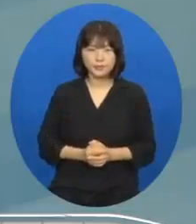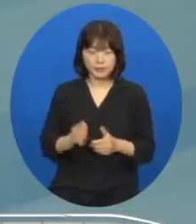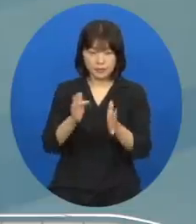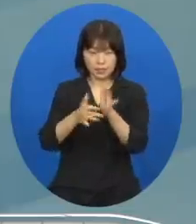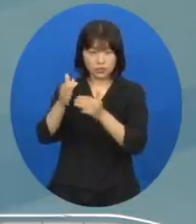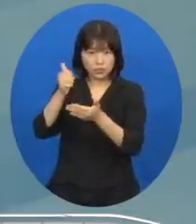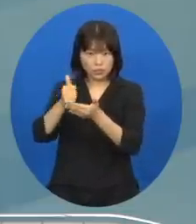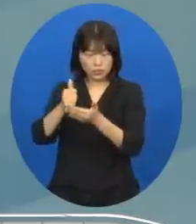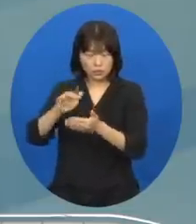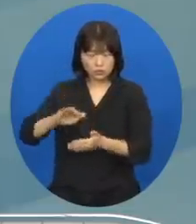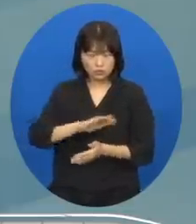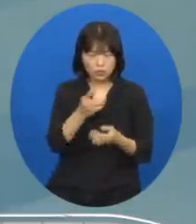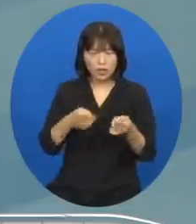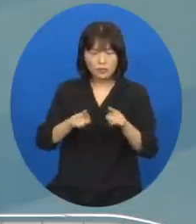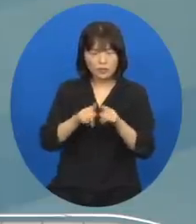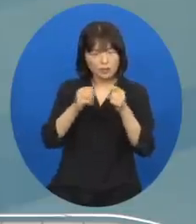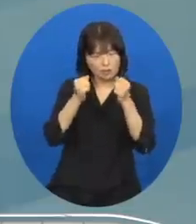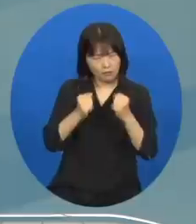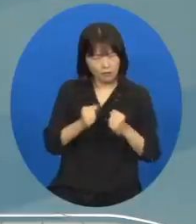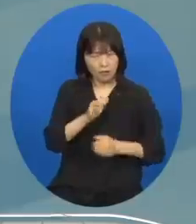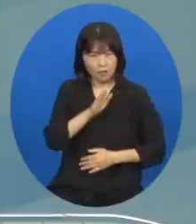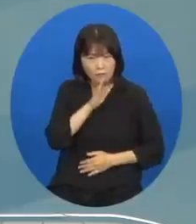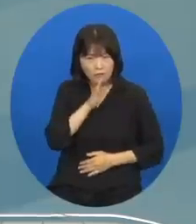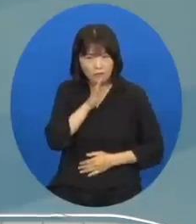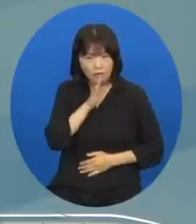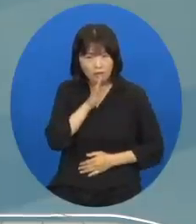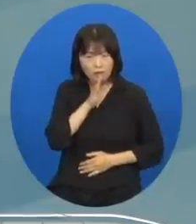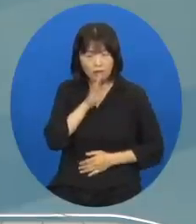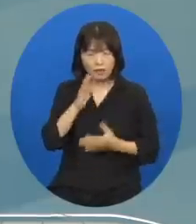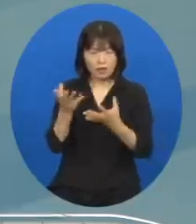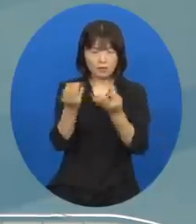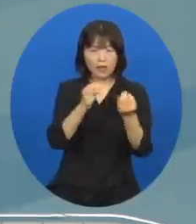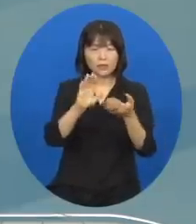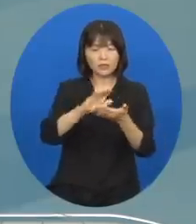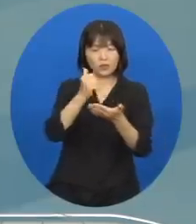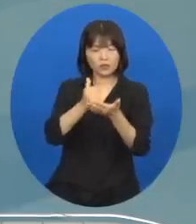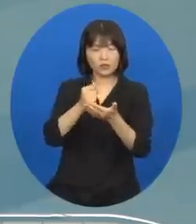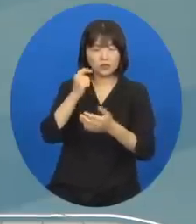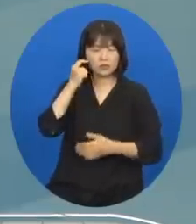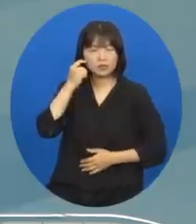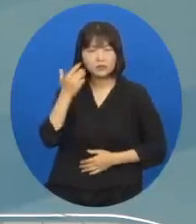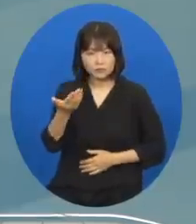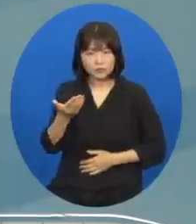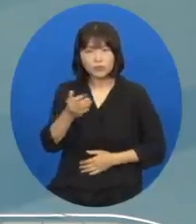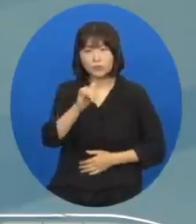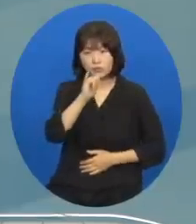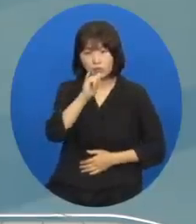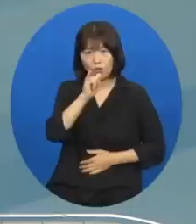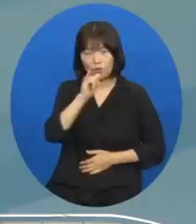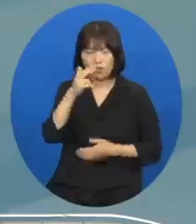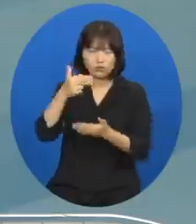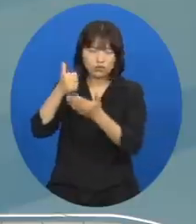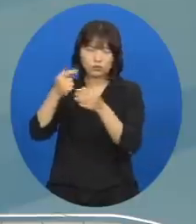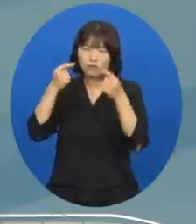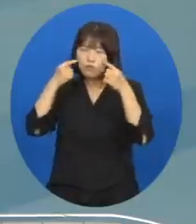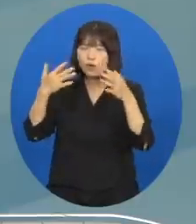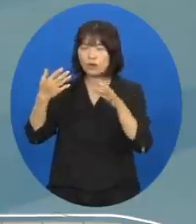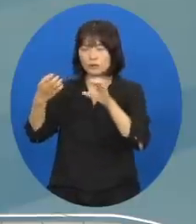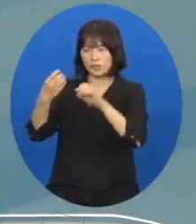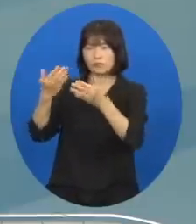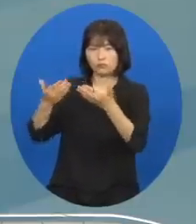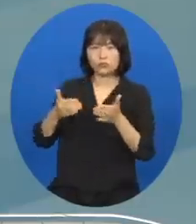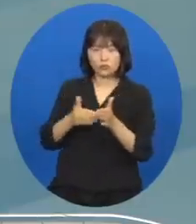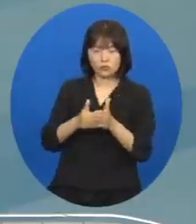예수님은 우리와 함께 계신가? 많은 그리스도인들이 질문합니다. 주님은 분명히 대답하셨습니다.